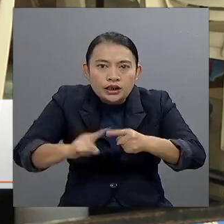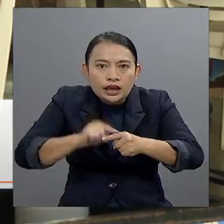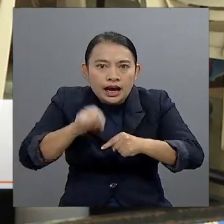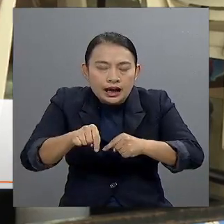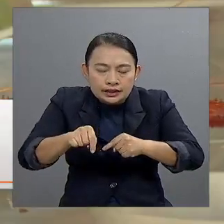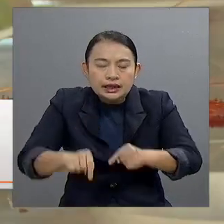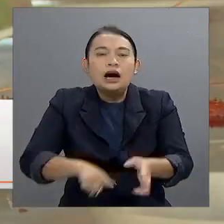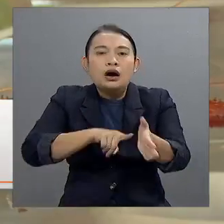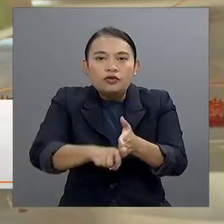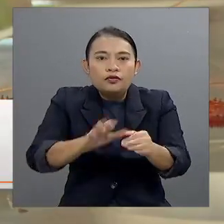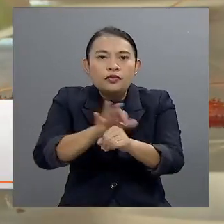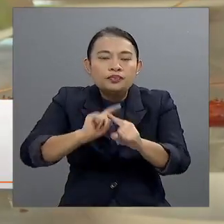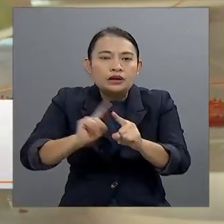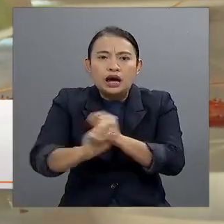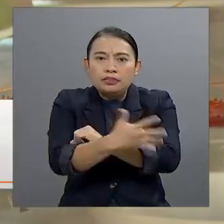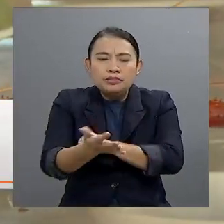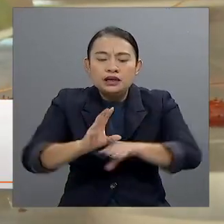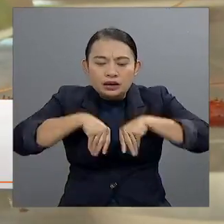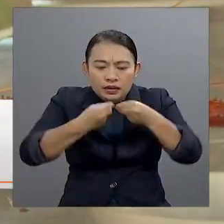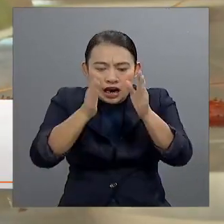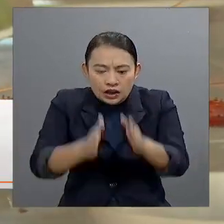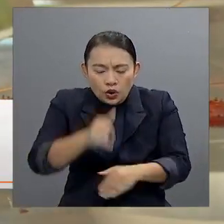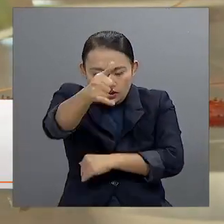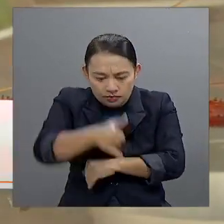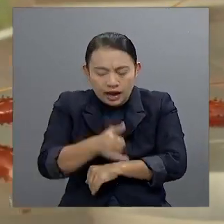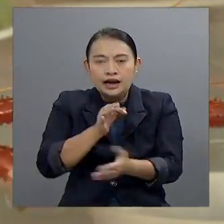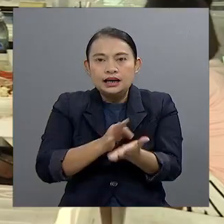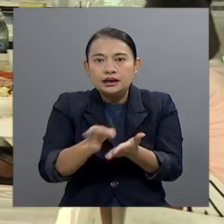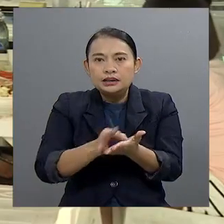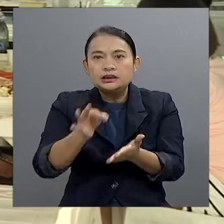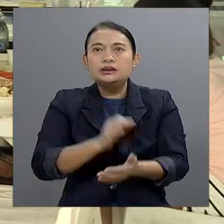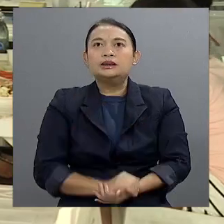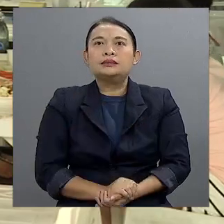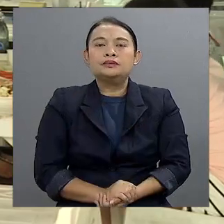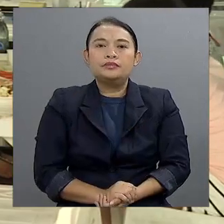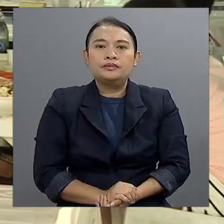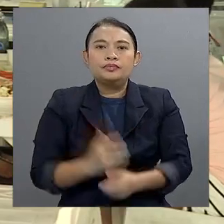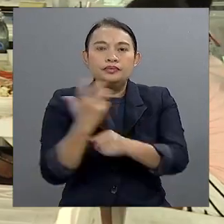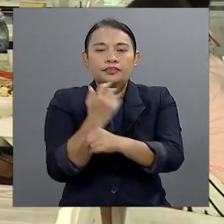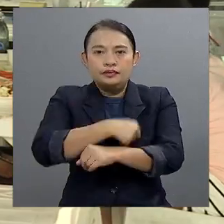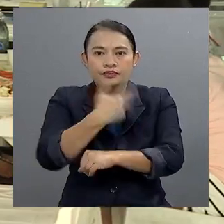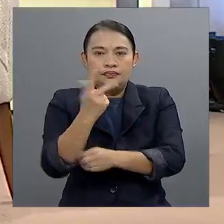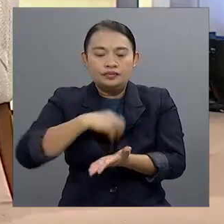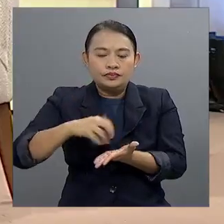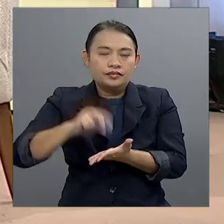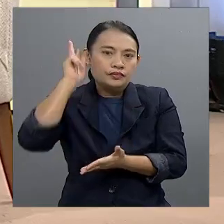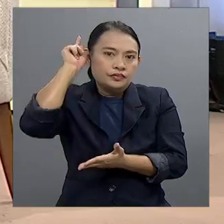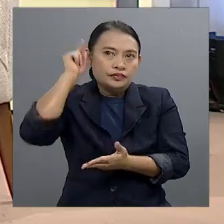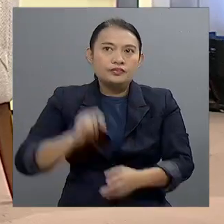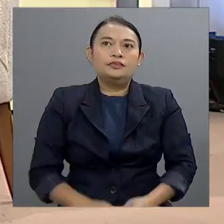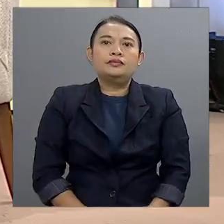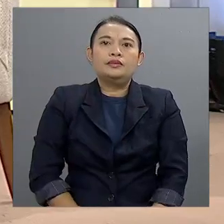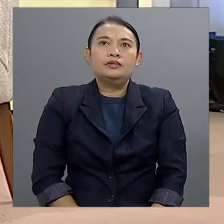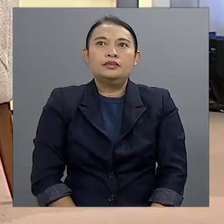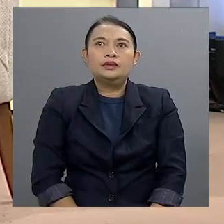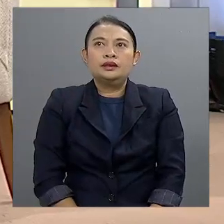ๆเพื่อสร้างความเชื่อมั่นให้ลูกค้ากลับมาวิภาปิ่นแก้วไทย PBS รายงาน แม้ว่าหน่วยง